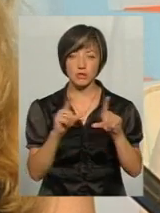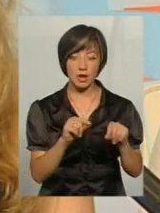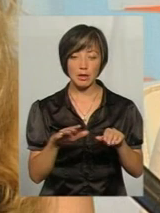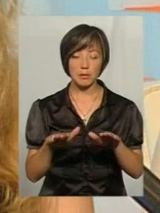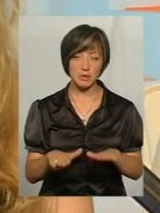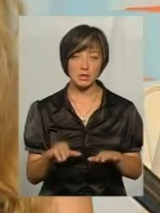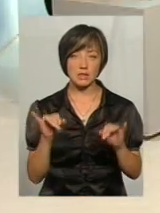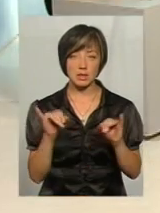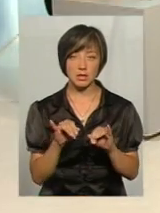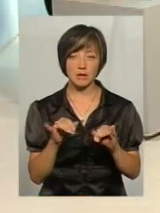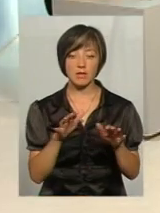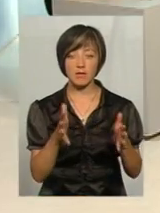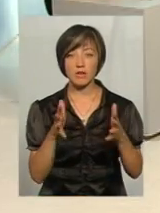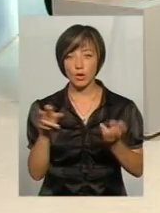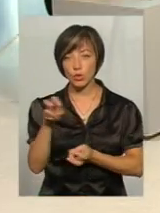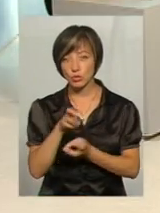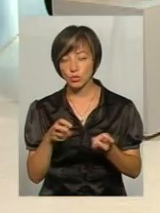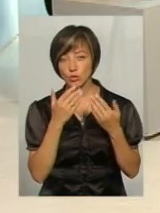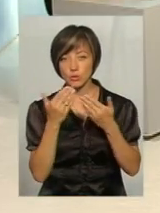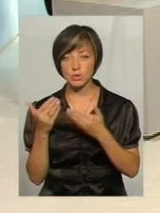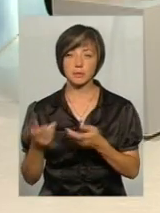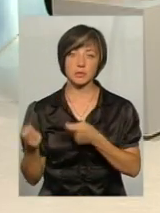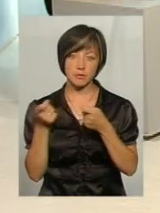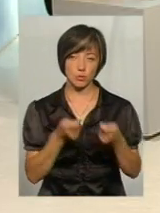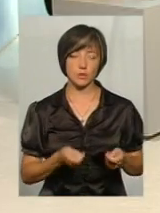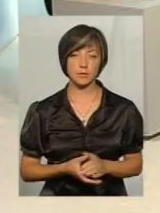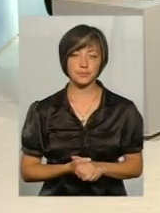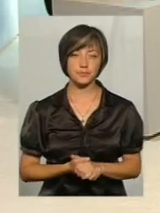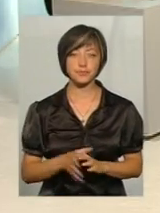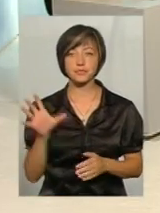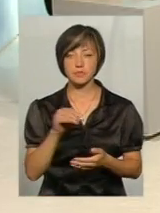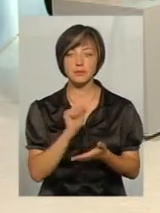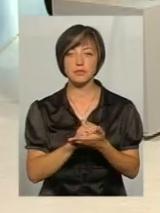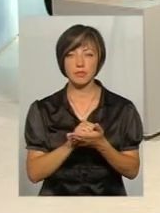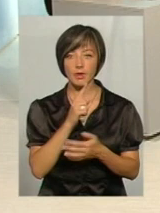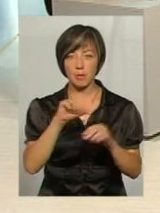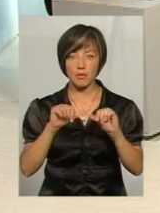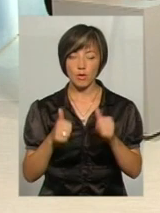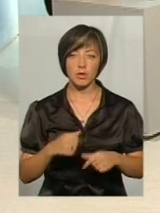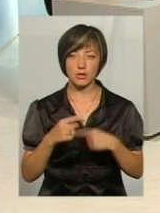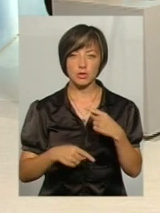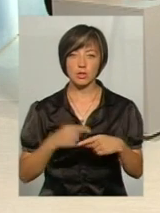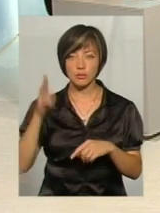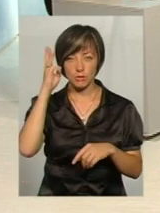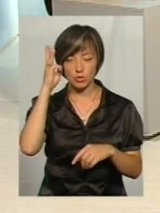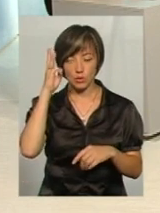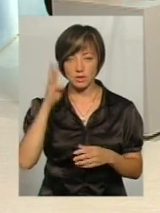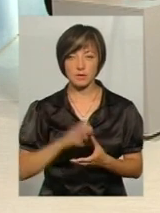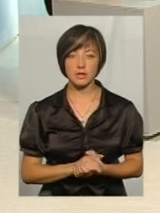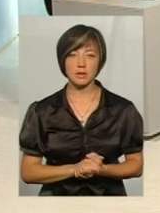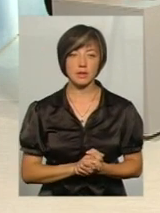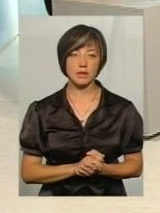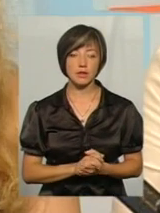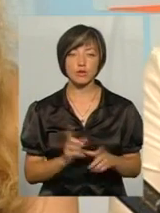те місце і виявляють, розшукують і привозять її. Всі документи вже там оформляють через консульство,